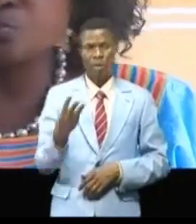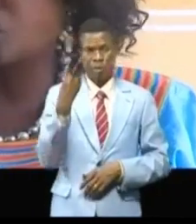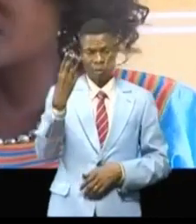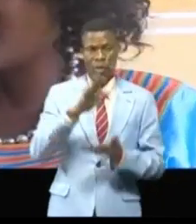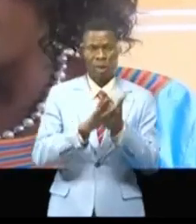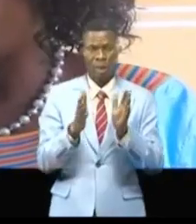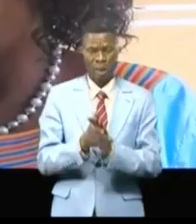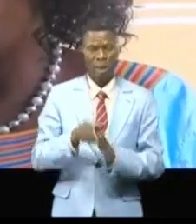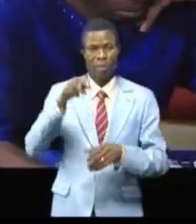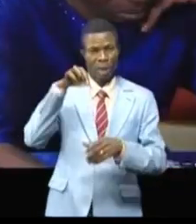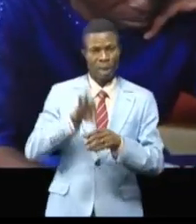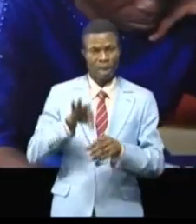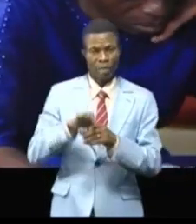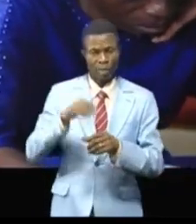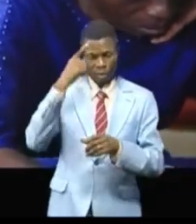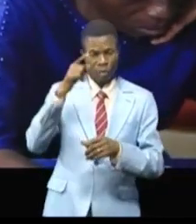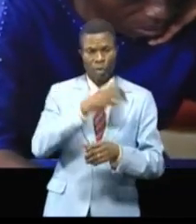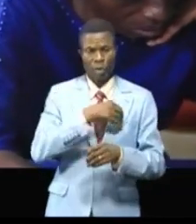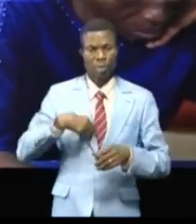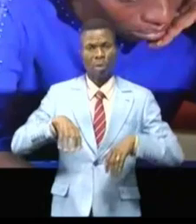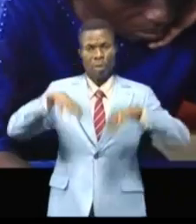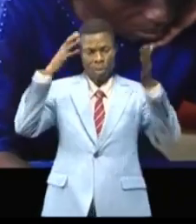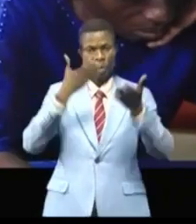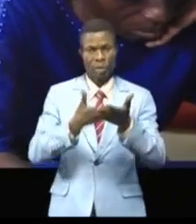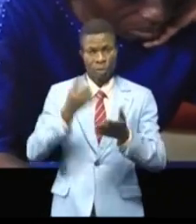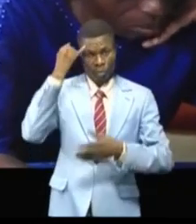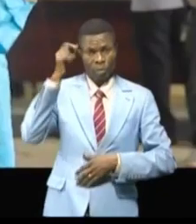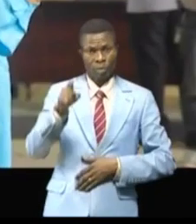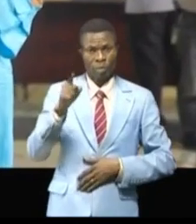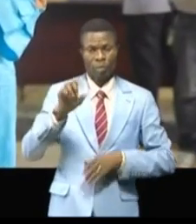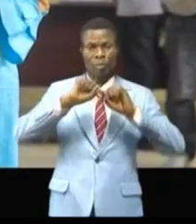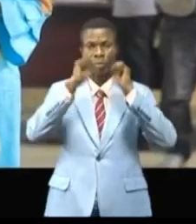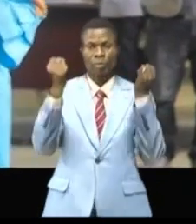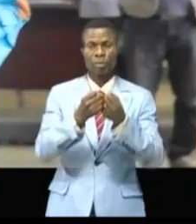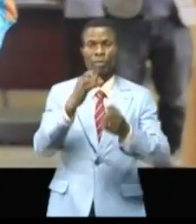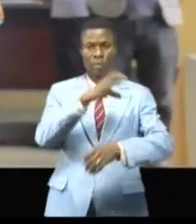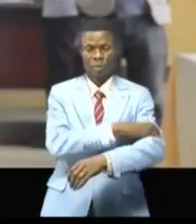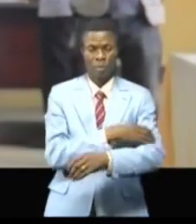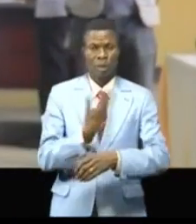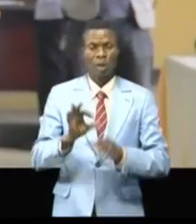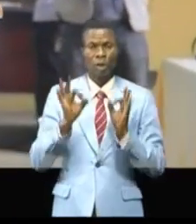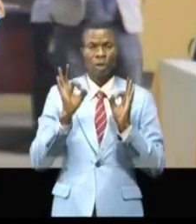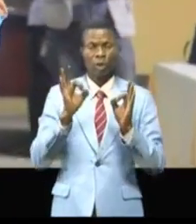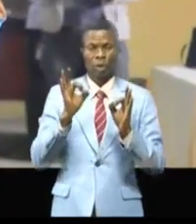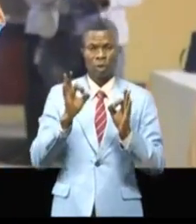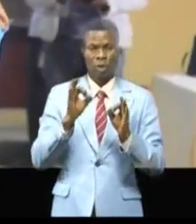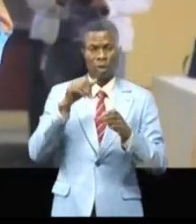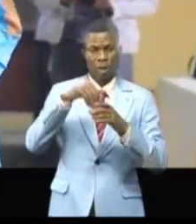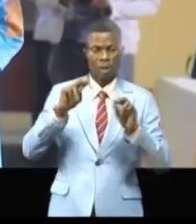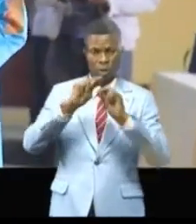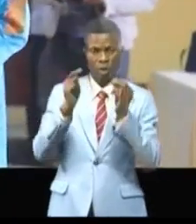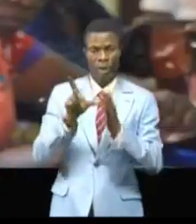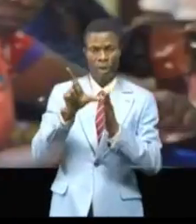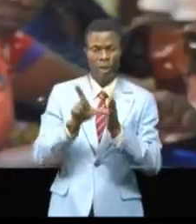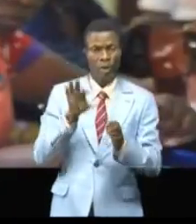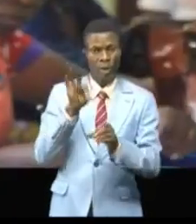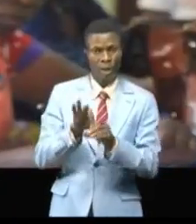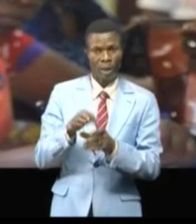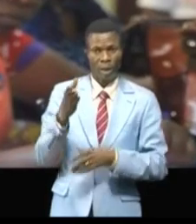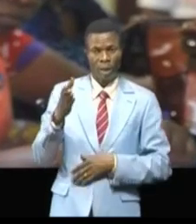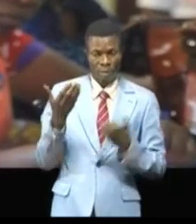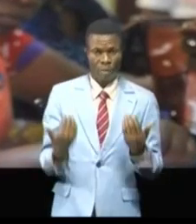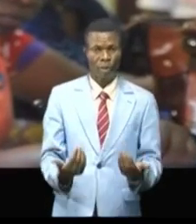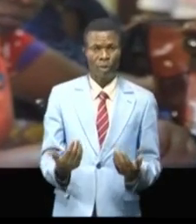élections pour les femmes. Selon cette actrice, la société civile, les innovations qui régorgent la loi électorale